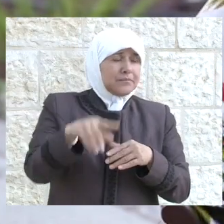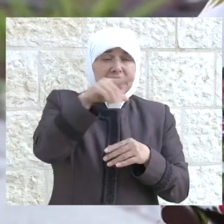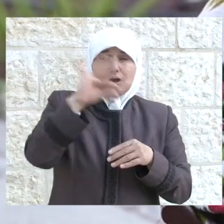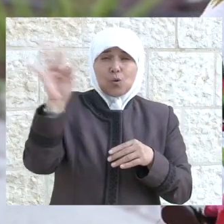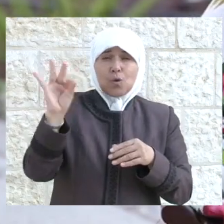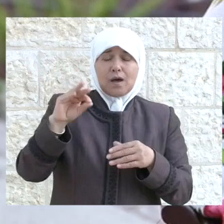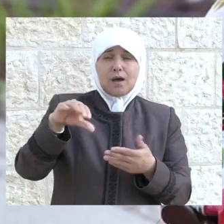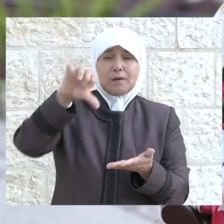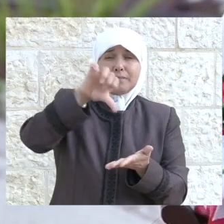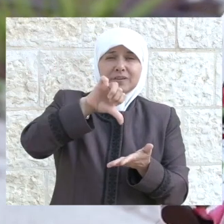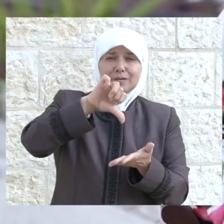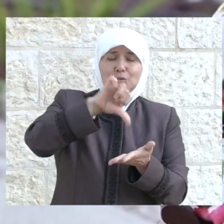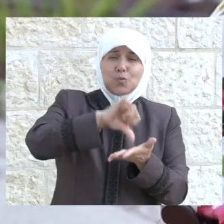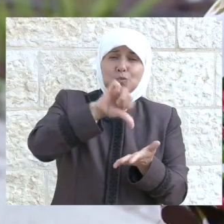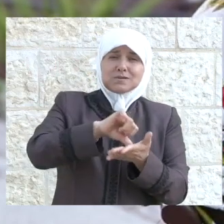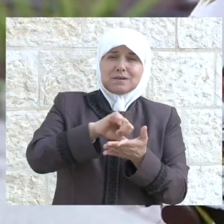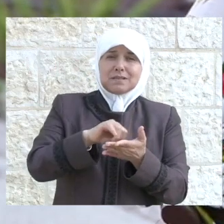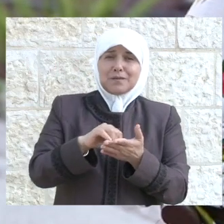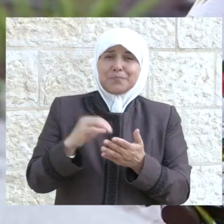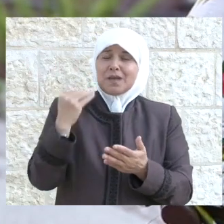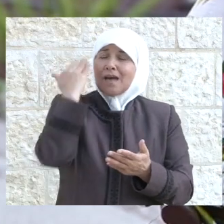إفريقيا، الجبل عبارة عن محمية طبيعية،